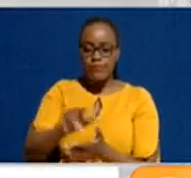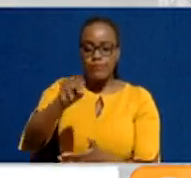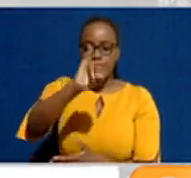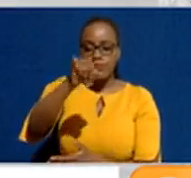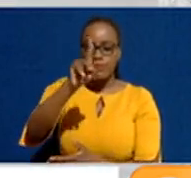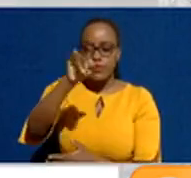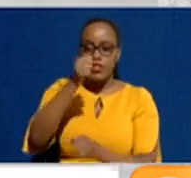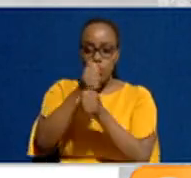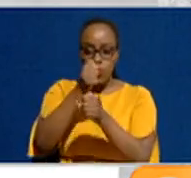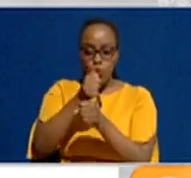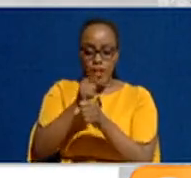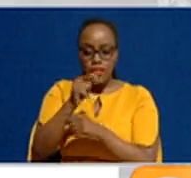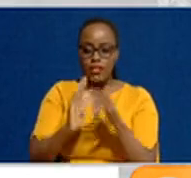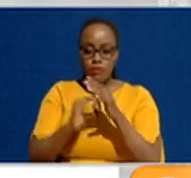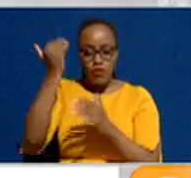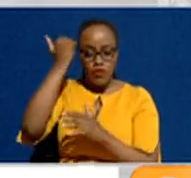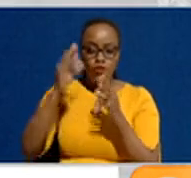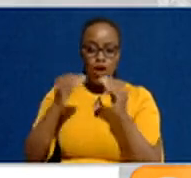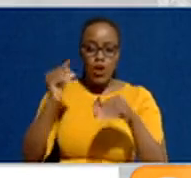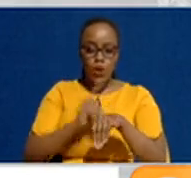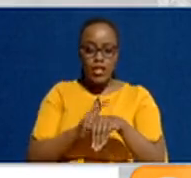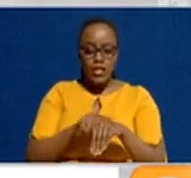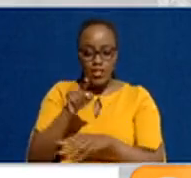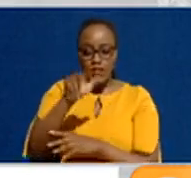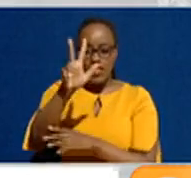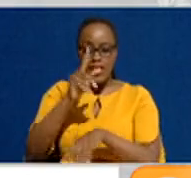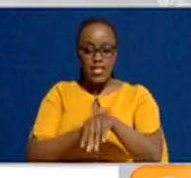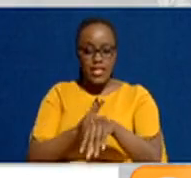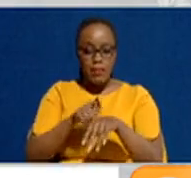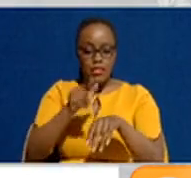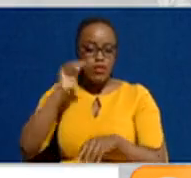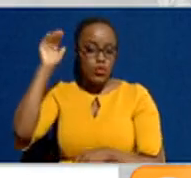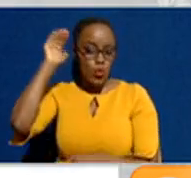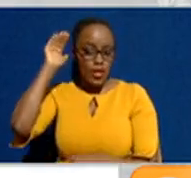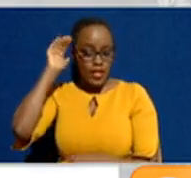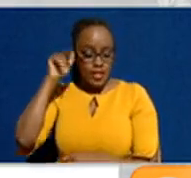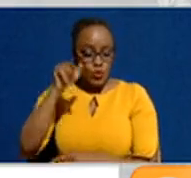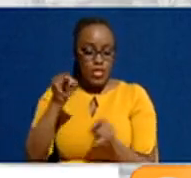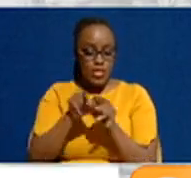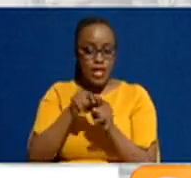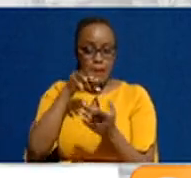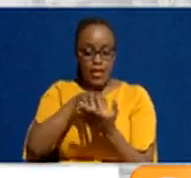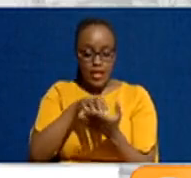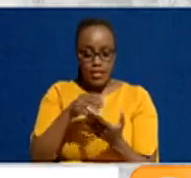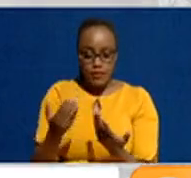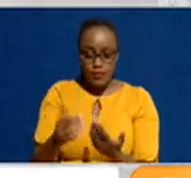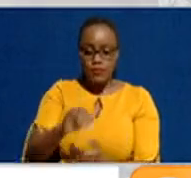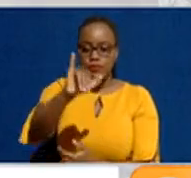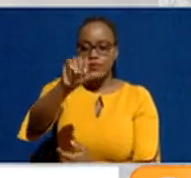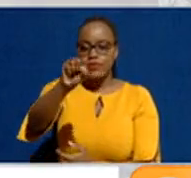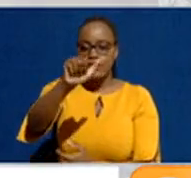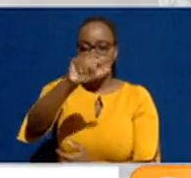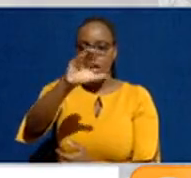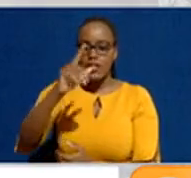Ndungu amehudumu kwenye mahakama hii kwa muda na itakuwa mara ya tatu kwake kusikiza kesi ya aina hii. Naye Jaji Isaac